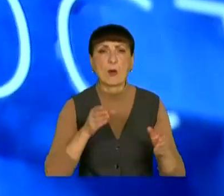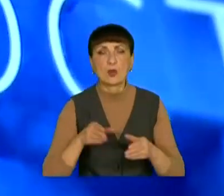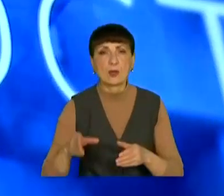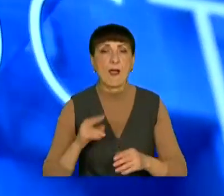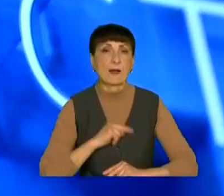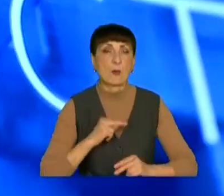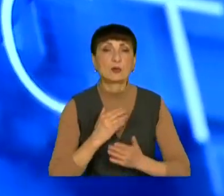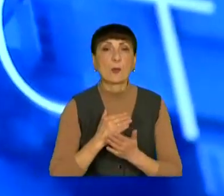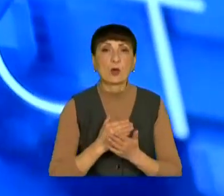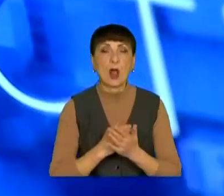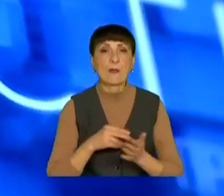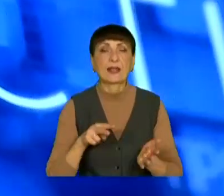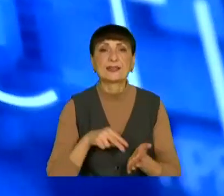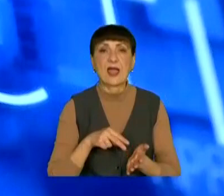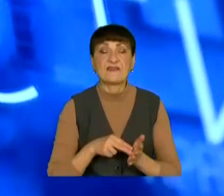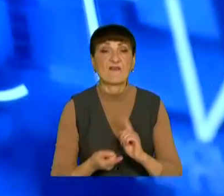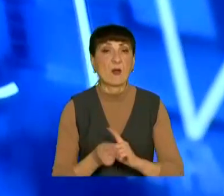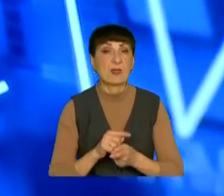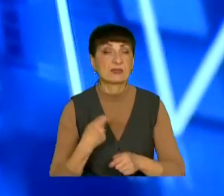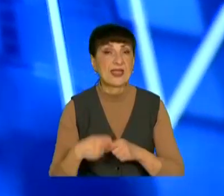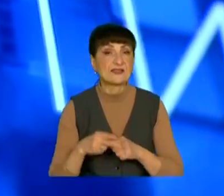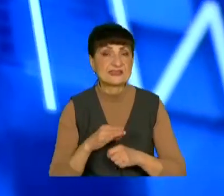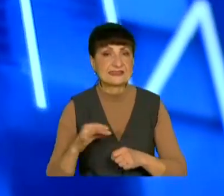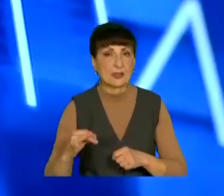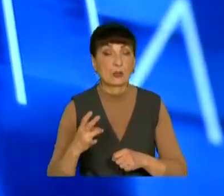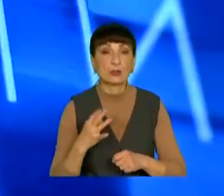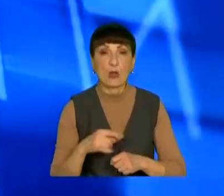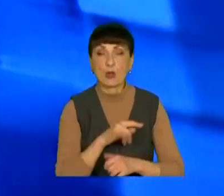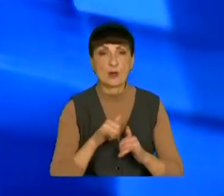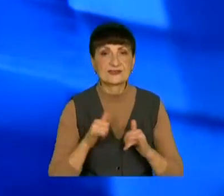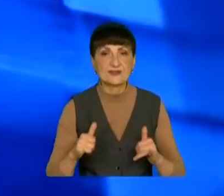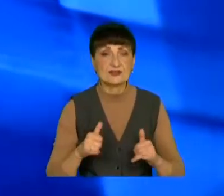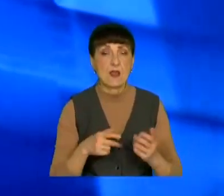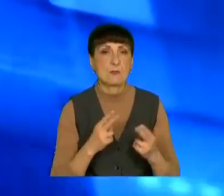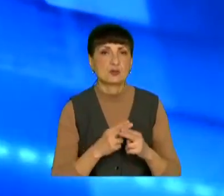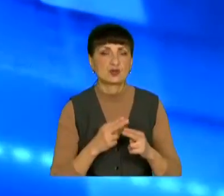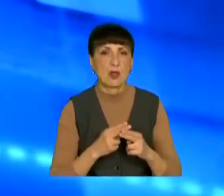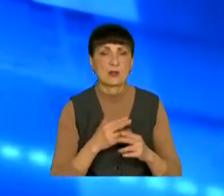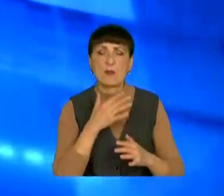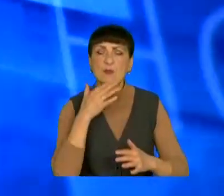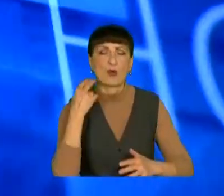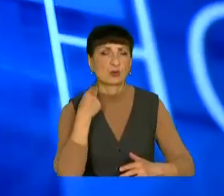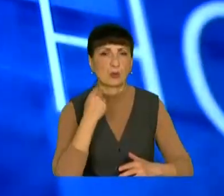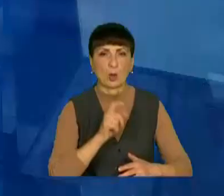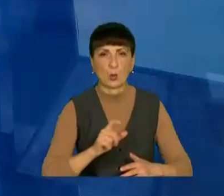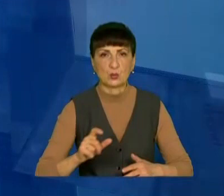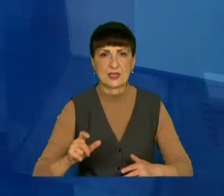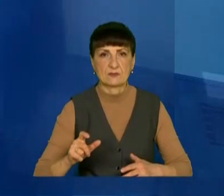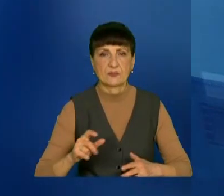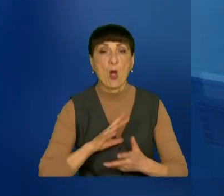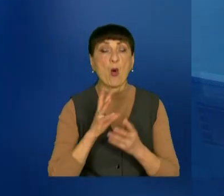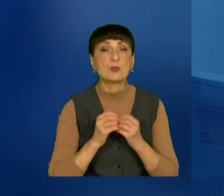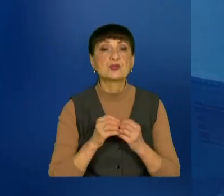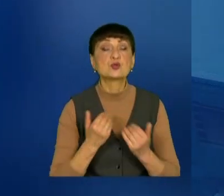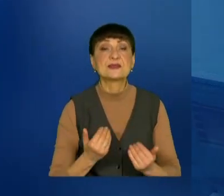работает программа «Тариф в обмен на инвестиции». Однако ее развитие тормозит колоссальный долг потребителей. Общая сумма